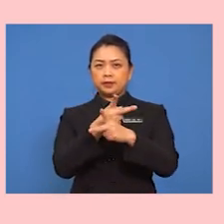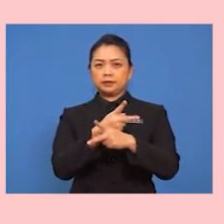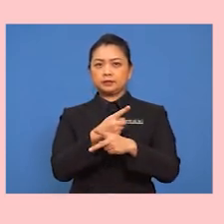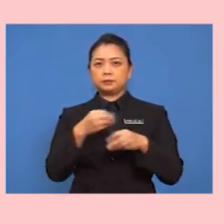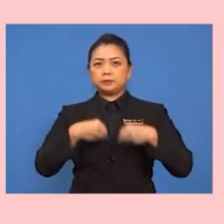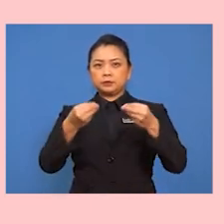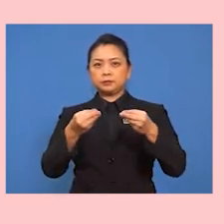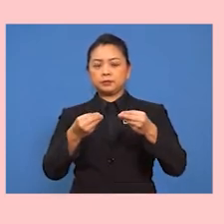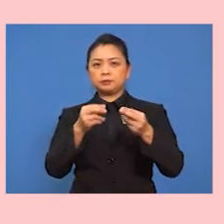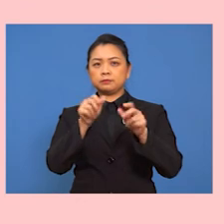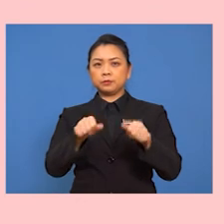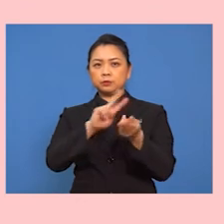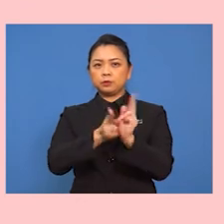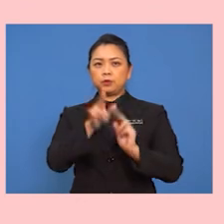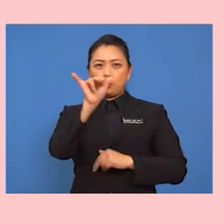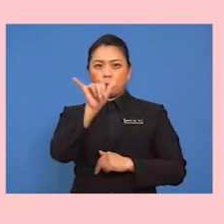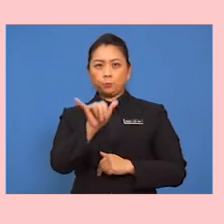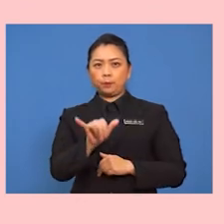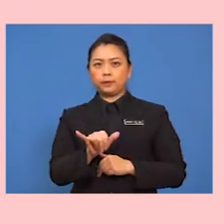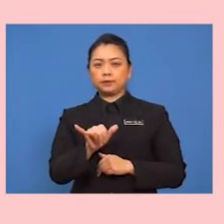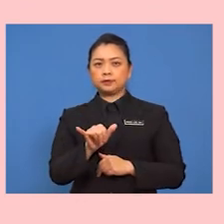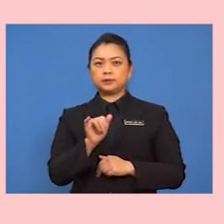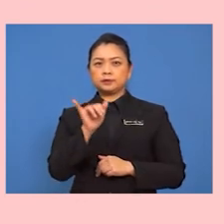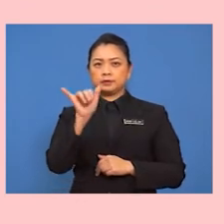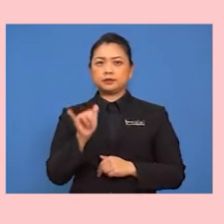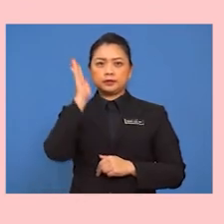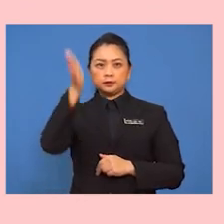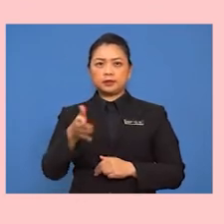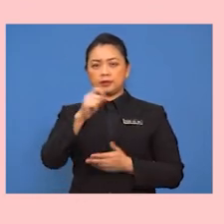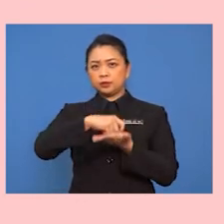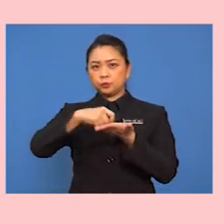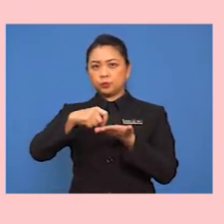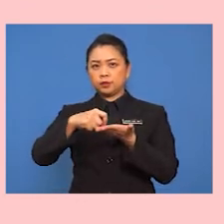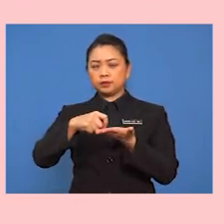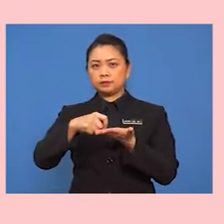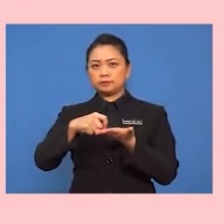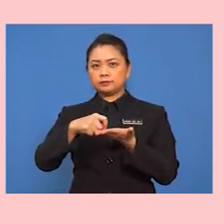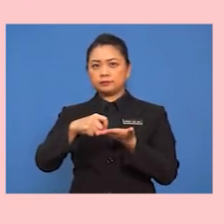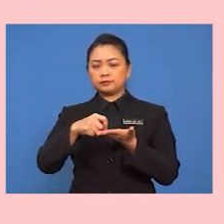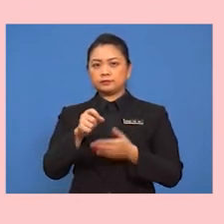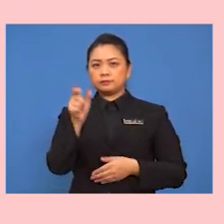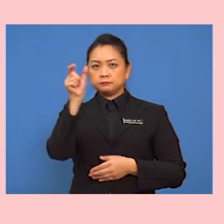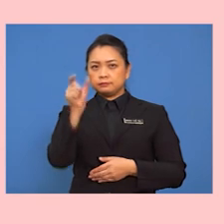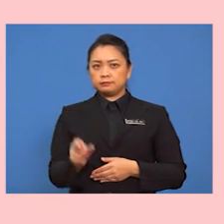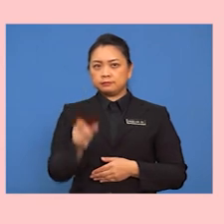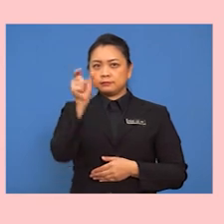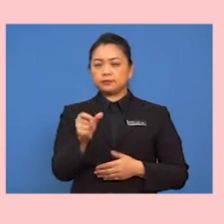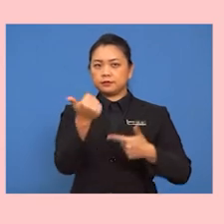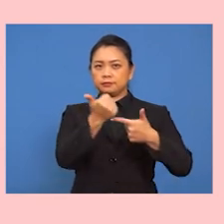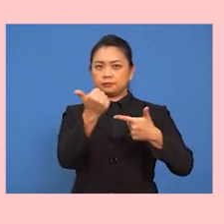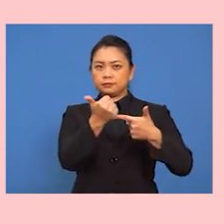bagi pemboleh ubah Y yang akan ditulis sebagai lajo kedua